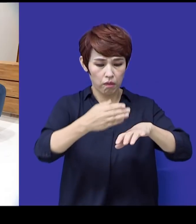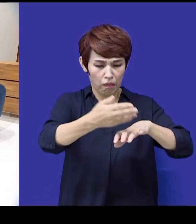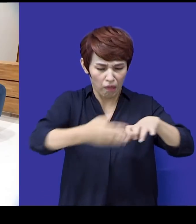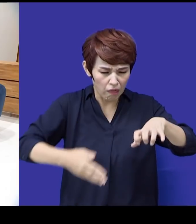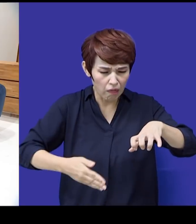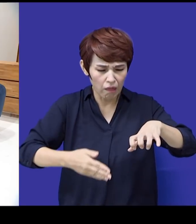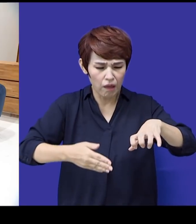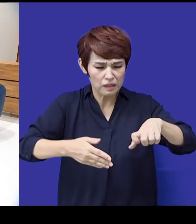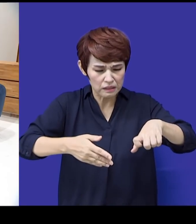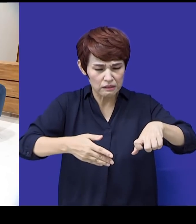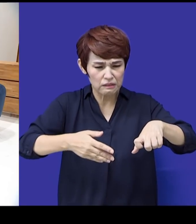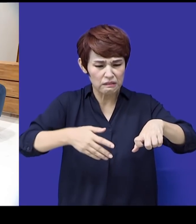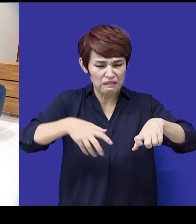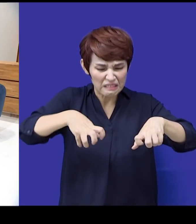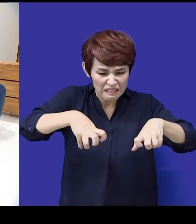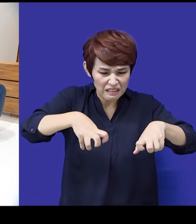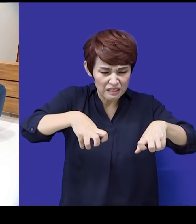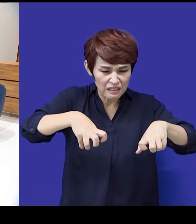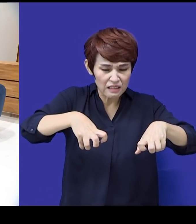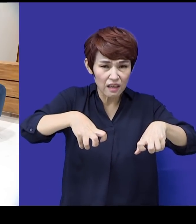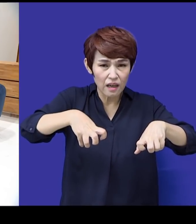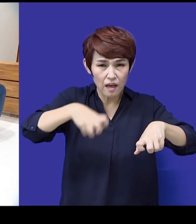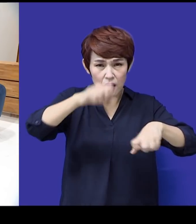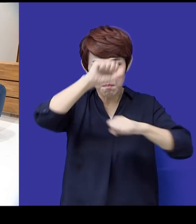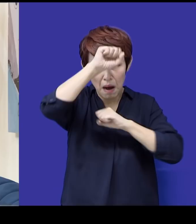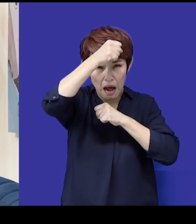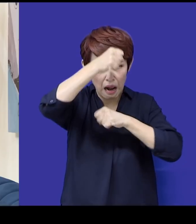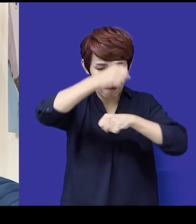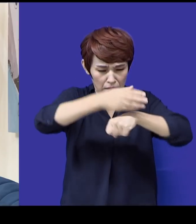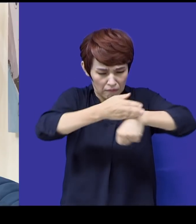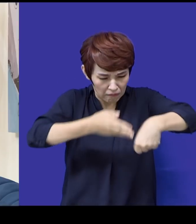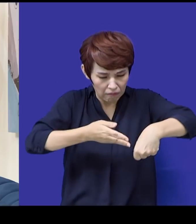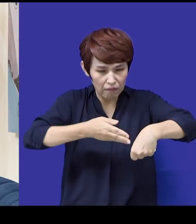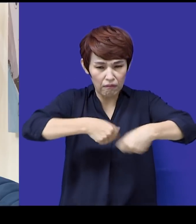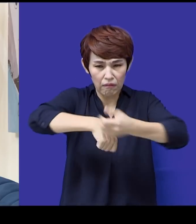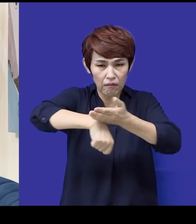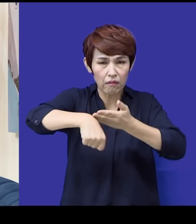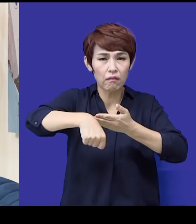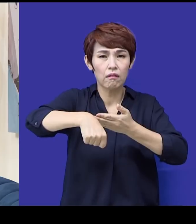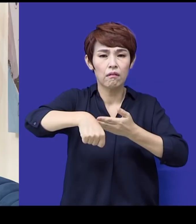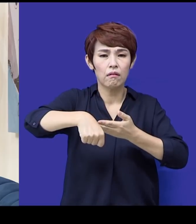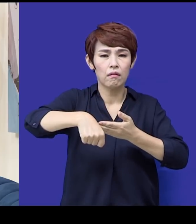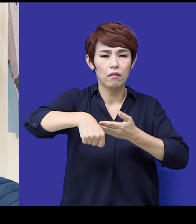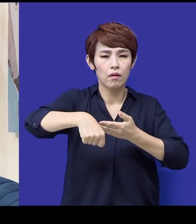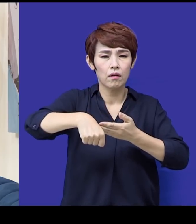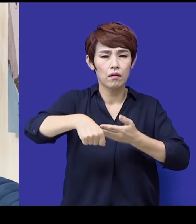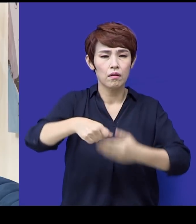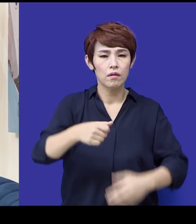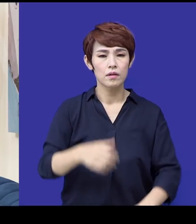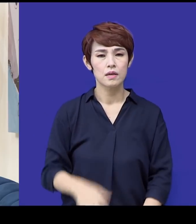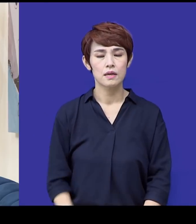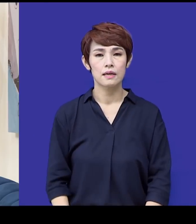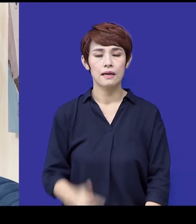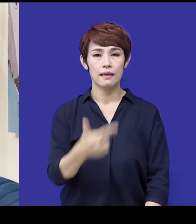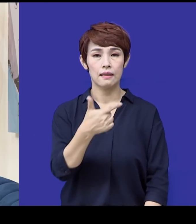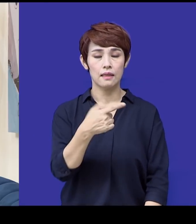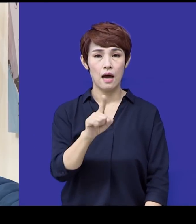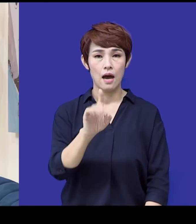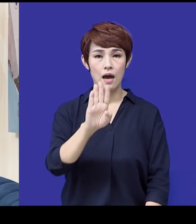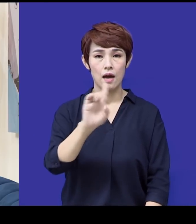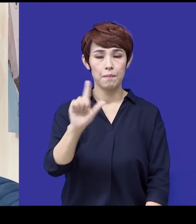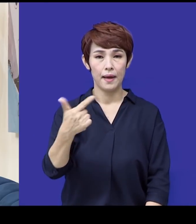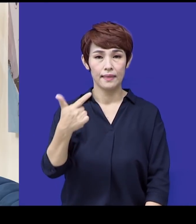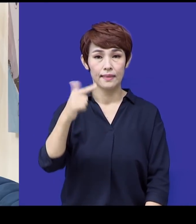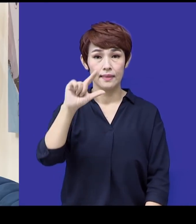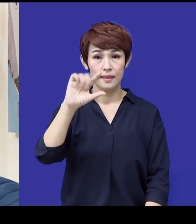네네. 발도 짧아지고 네네. 또 이게 그 나병이 나반응이라는 게 일어나요. 그 예. 나반응이란